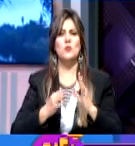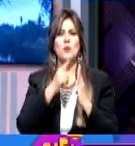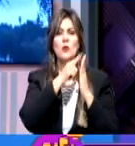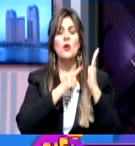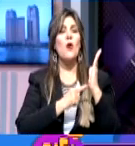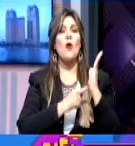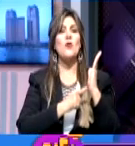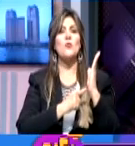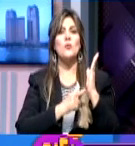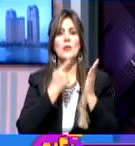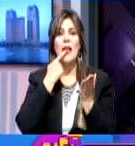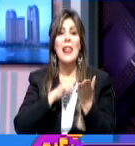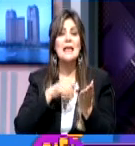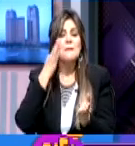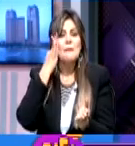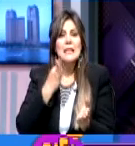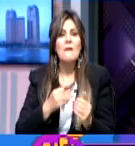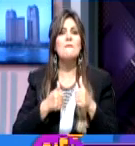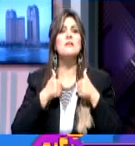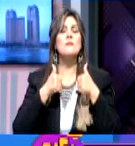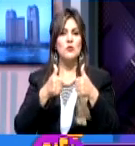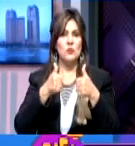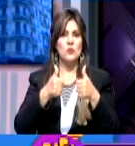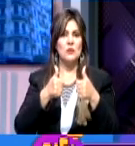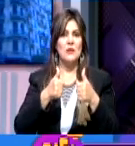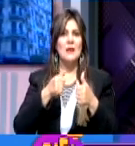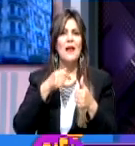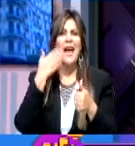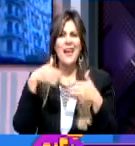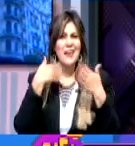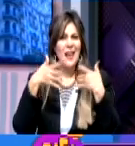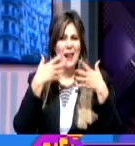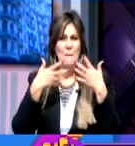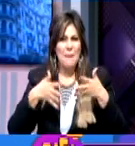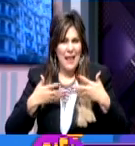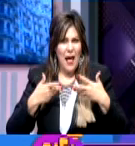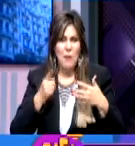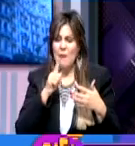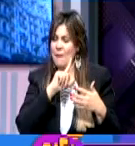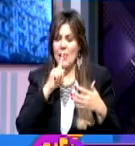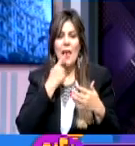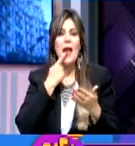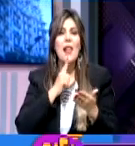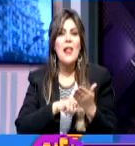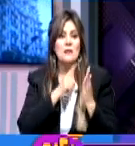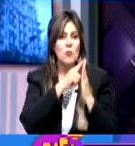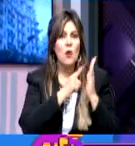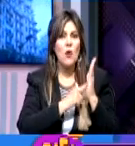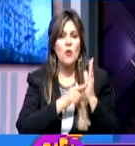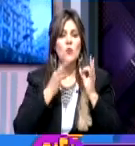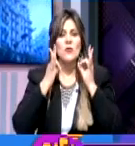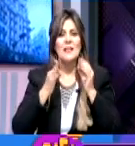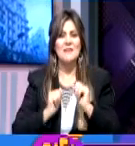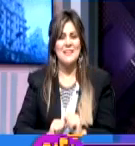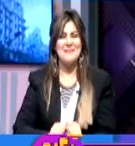للقوانين، لأنه أهم من صدور المزايا أن تحصل هذه المزايا من قبل المستحقين.